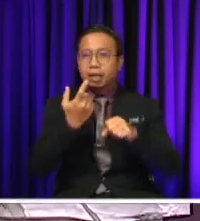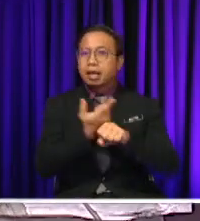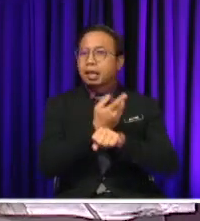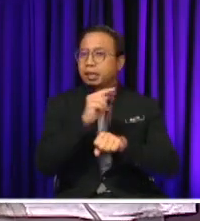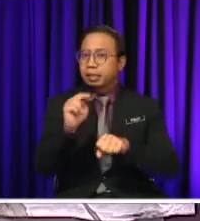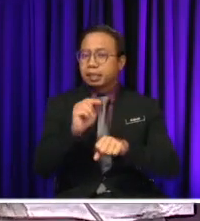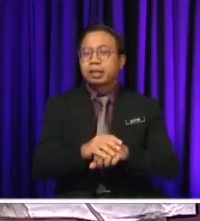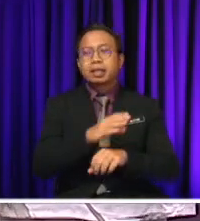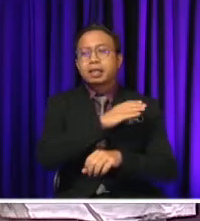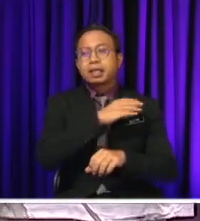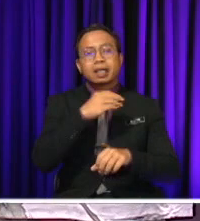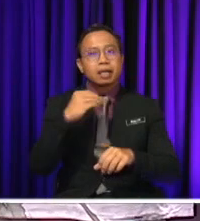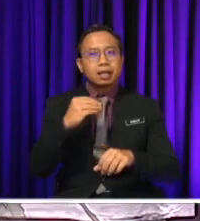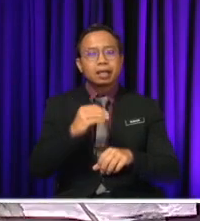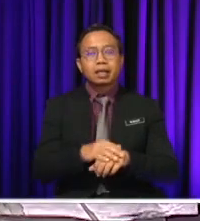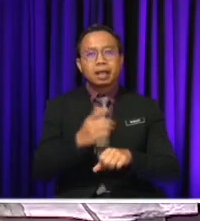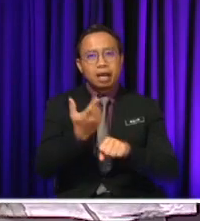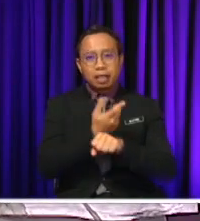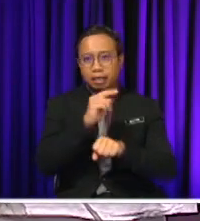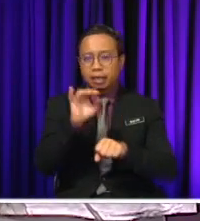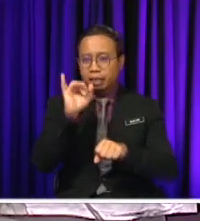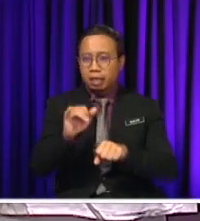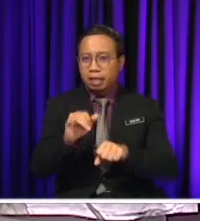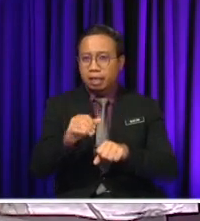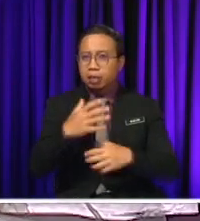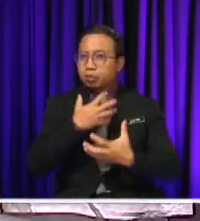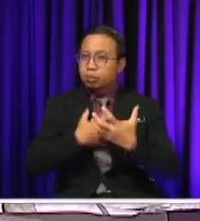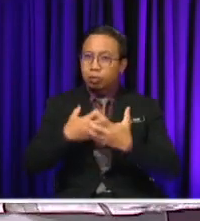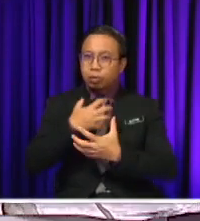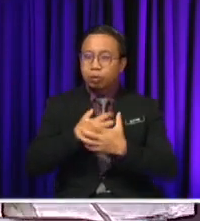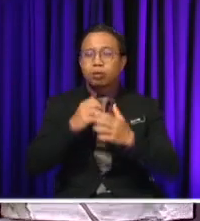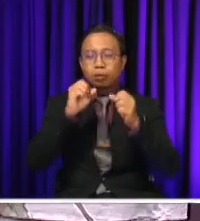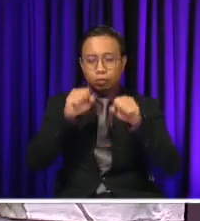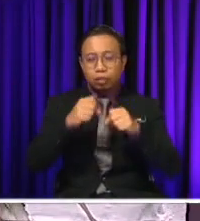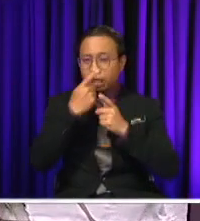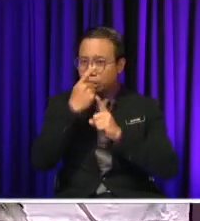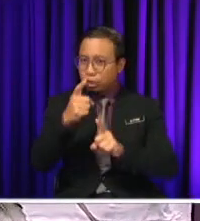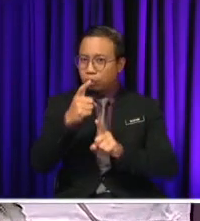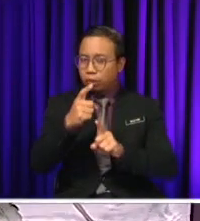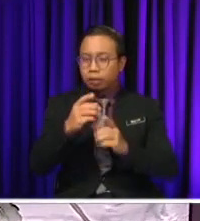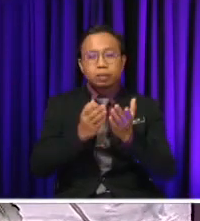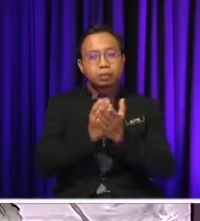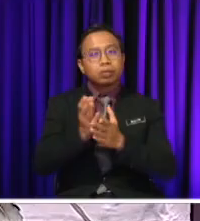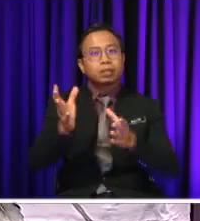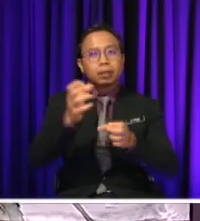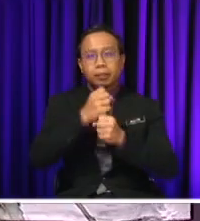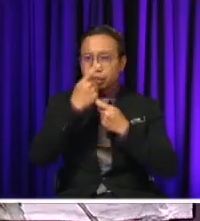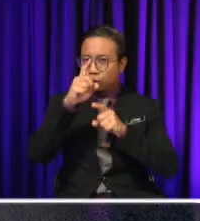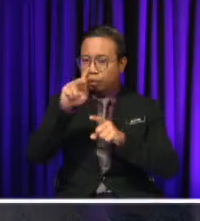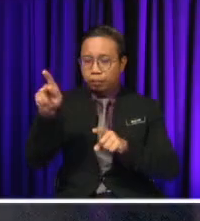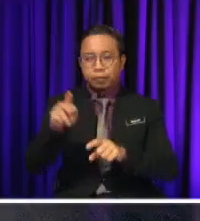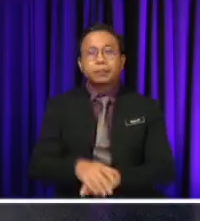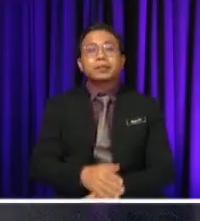dan juga latihan yang menyerukan di mana kamu beli jawab dan kamu akan terus mendapat jawaban